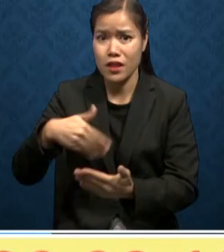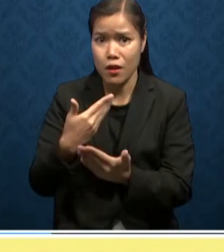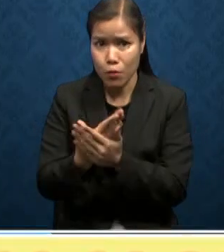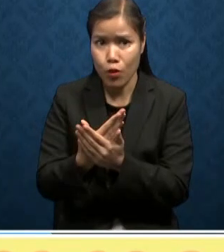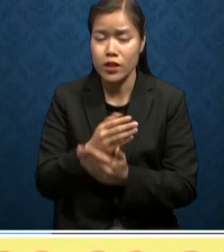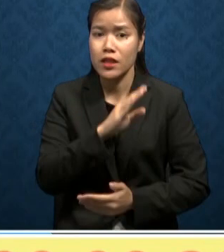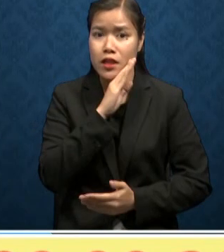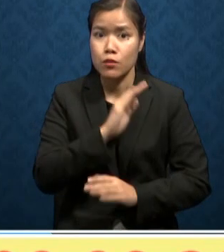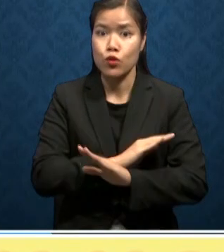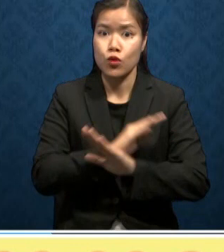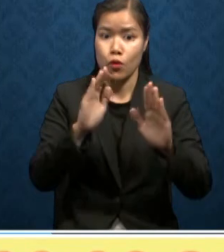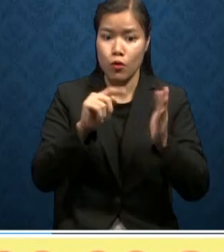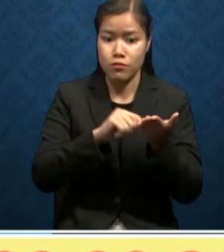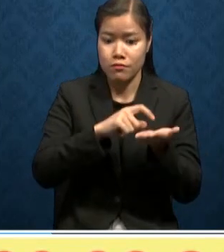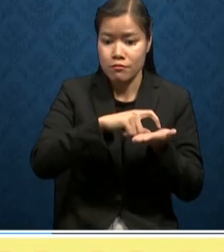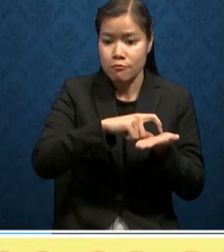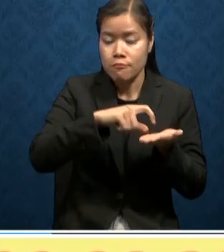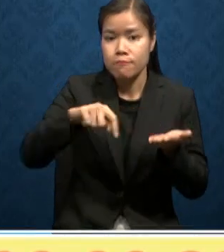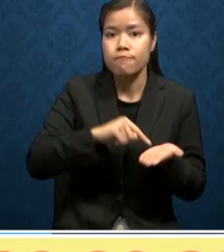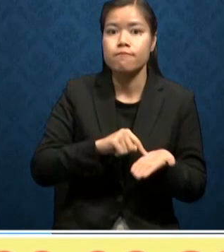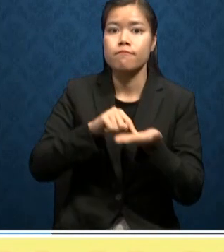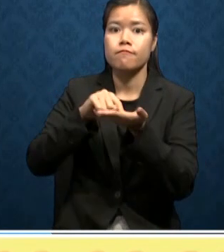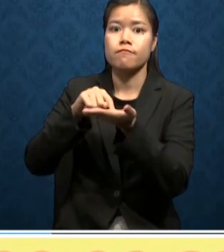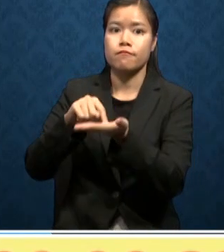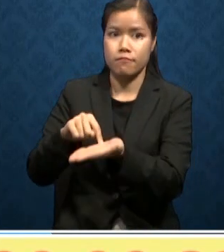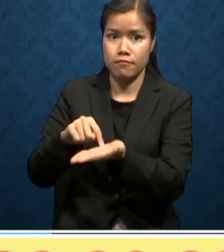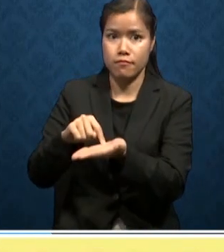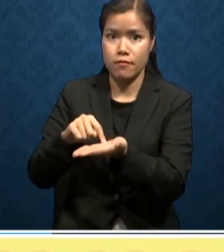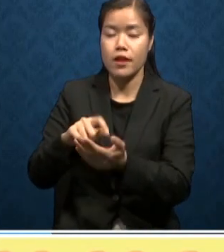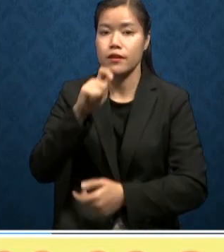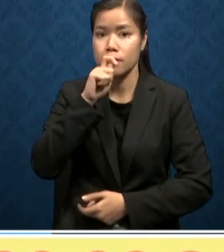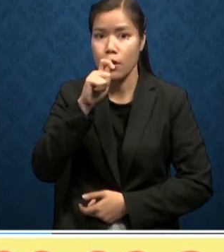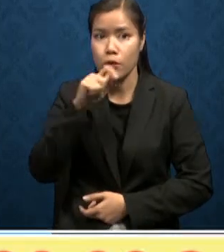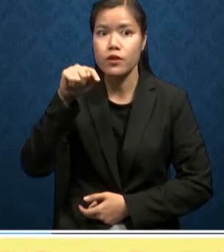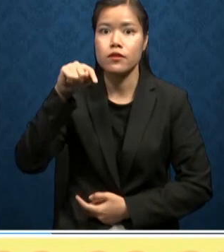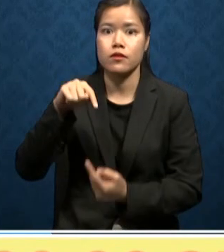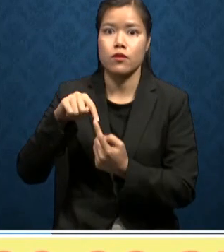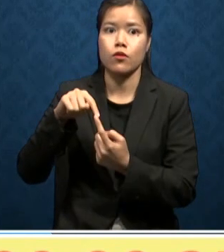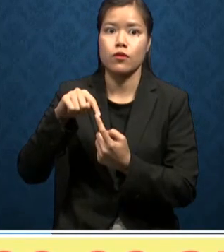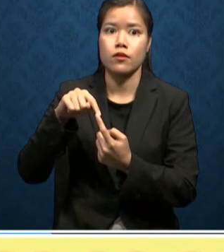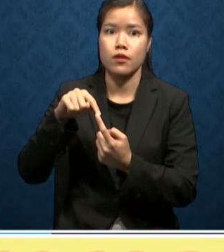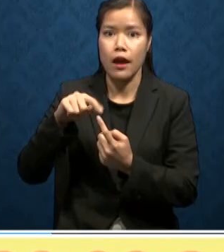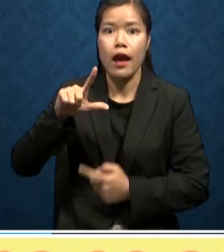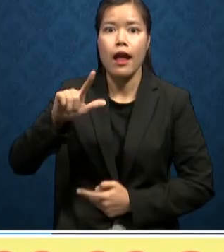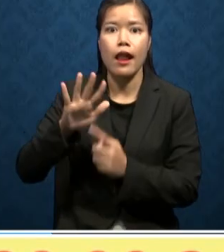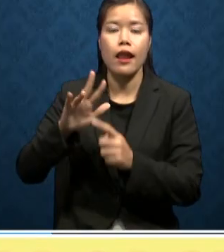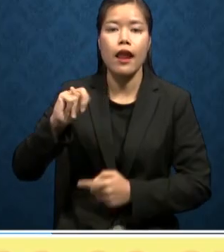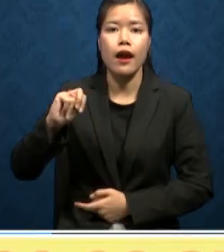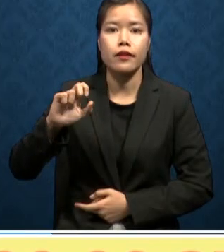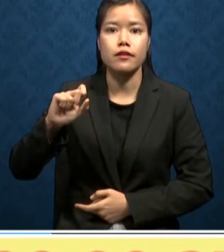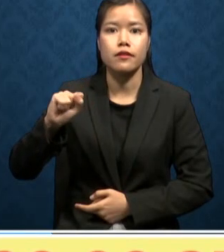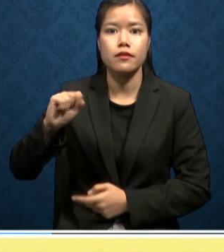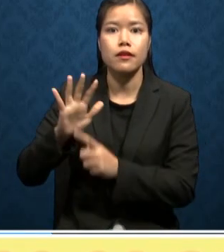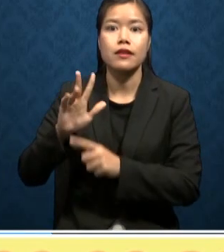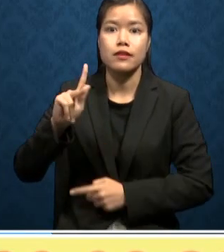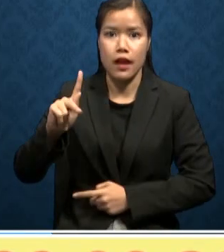สNONเพื่อนเปู้กับกุม